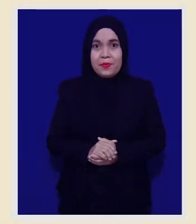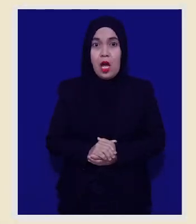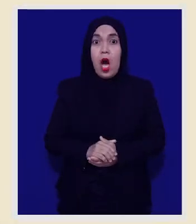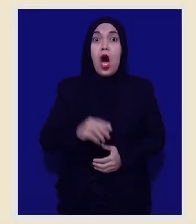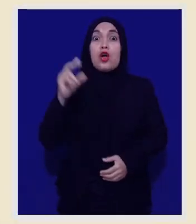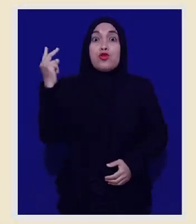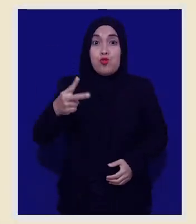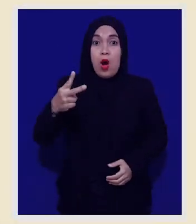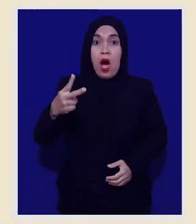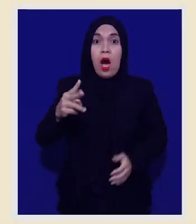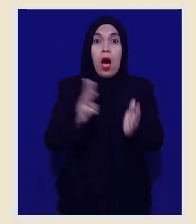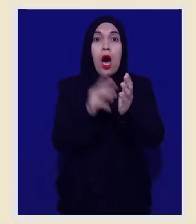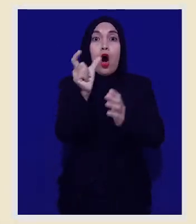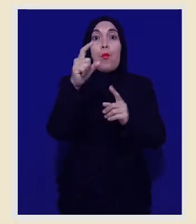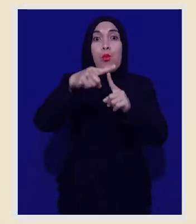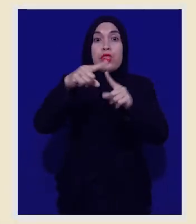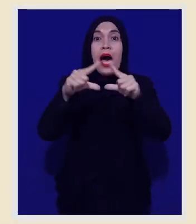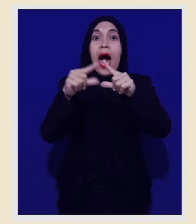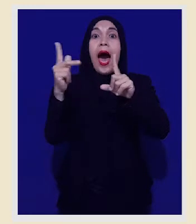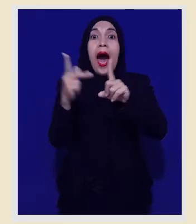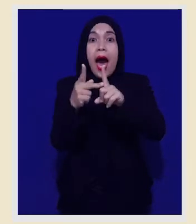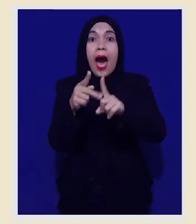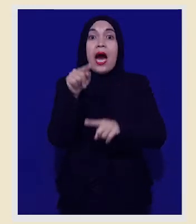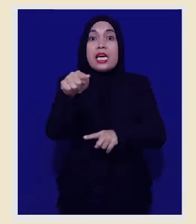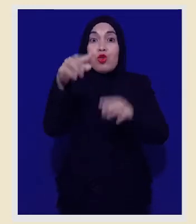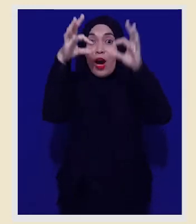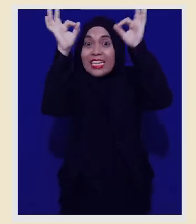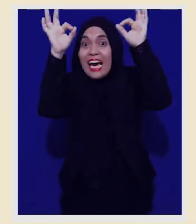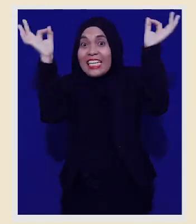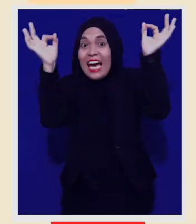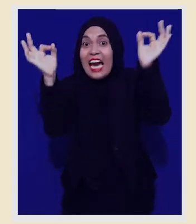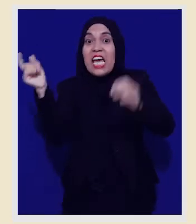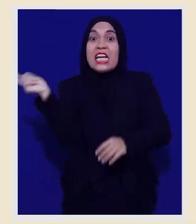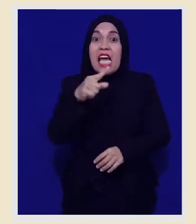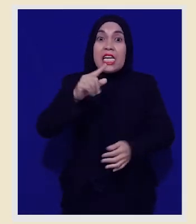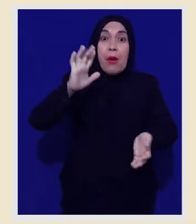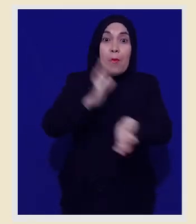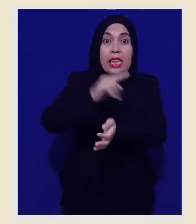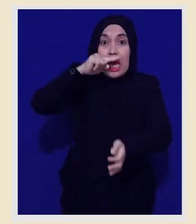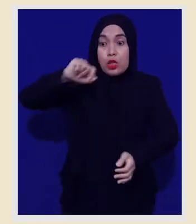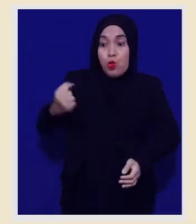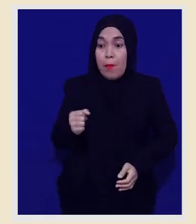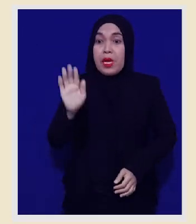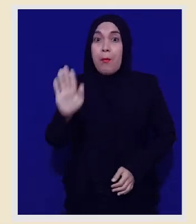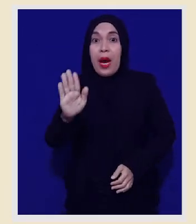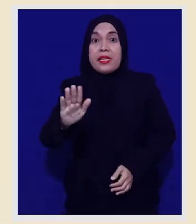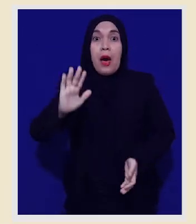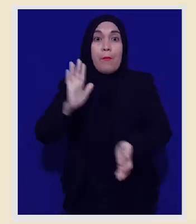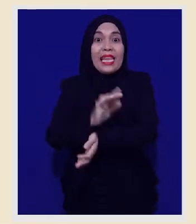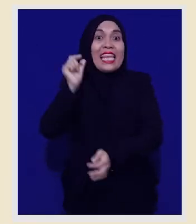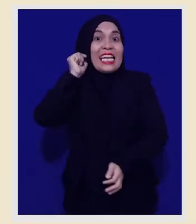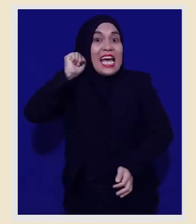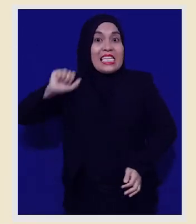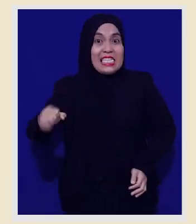2. Mut'ah adalah kenang-kenangan dari bekas suami kepada bekas istri.